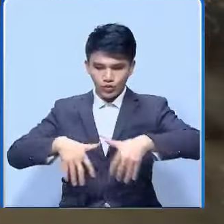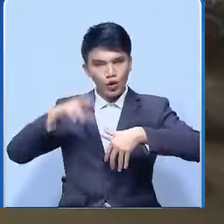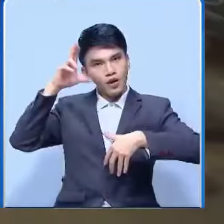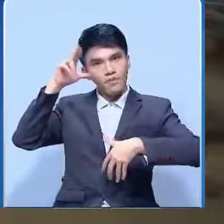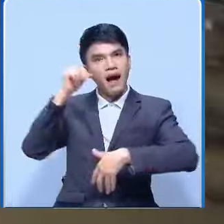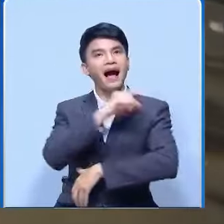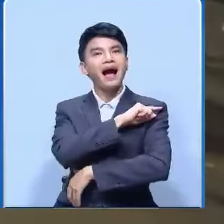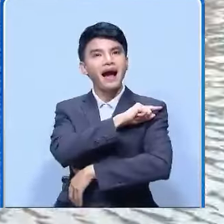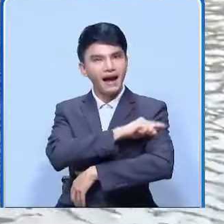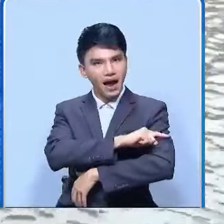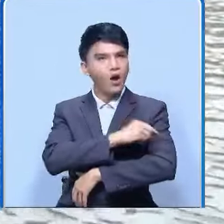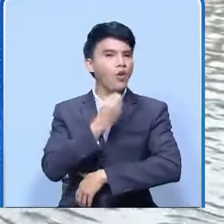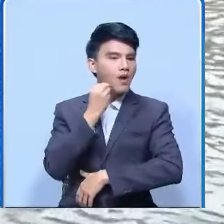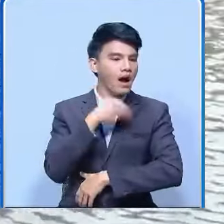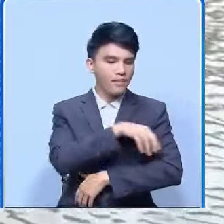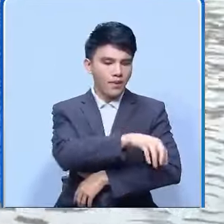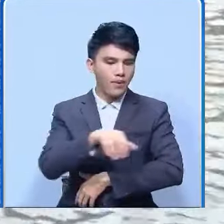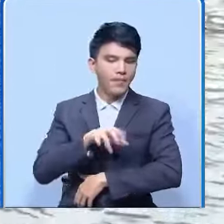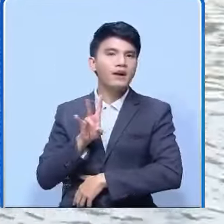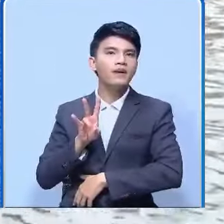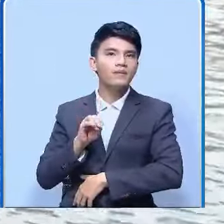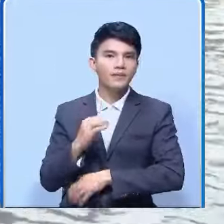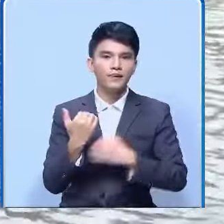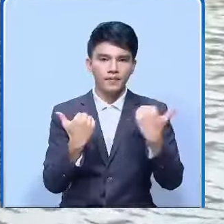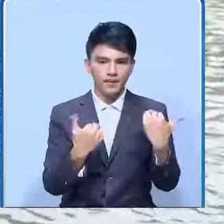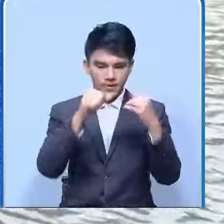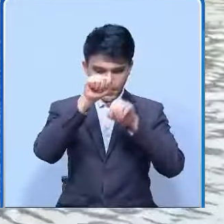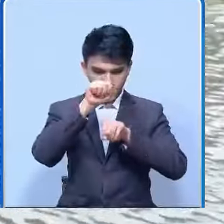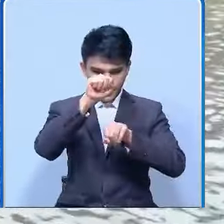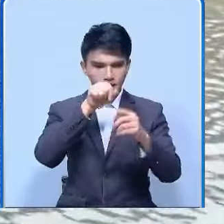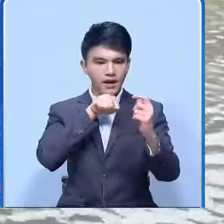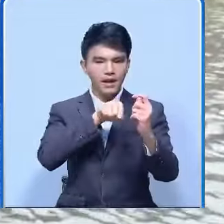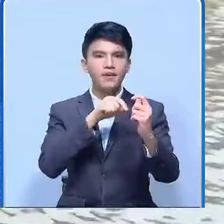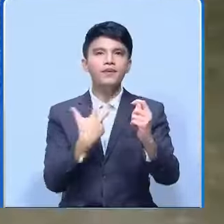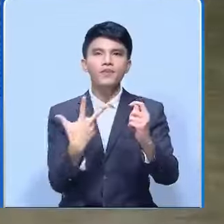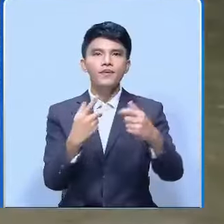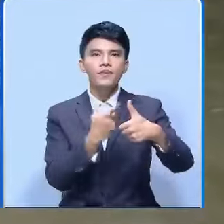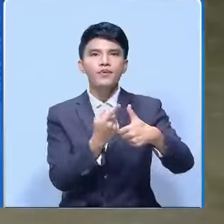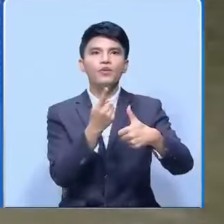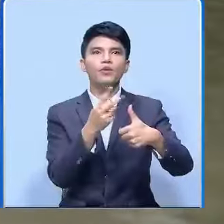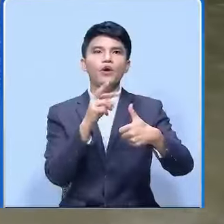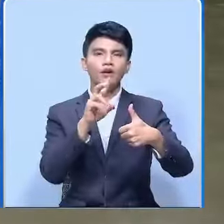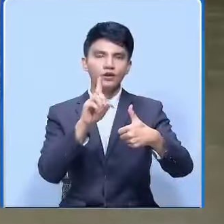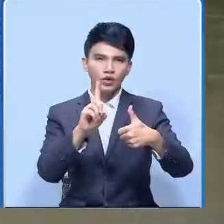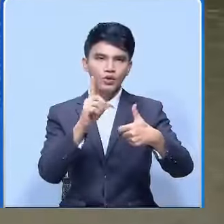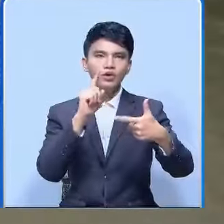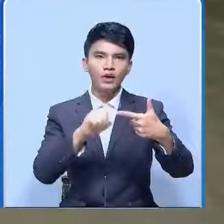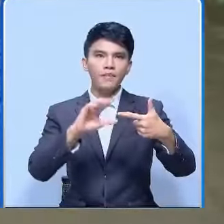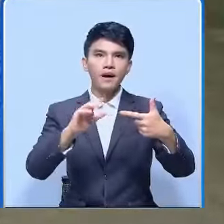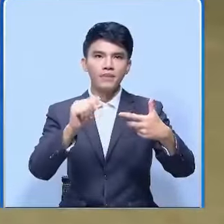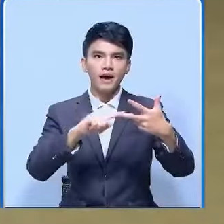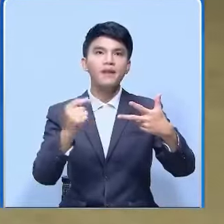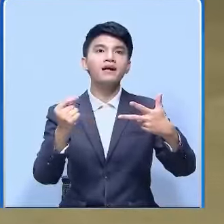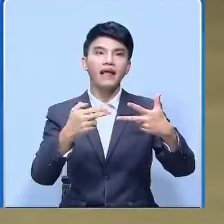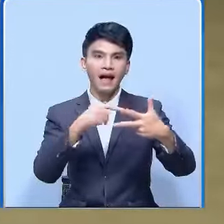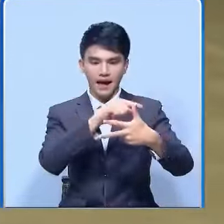ครัวเรือนด้วยกันนะครับทางจังหวัดประกาศเป็นพื้นที่ภัยพิบัติ3อำเภอคืออำเภอควนโดนเมืองและท่าแพเพื่อเ